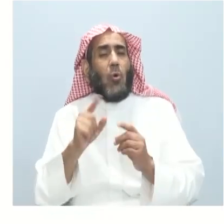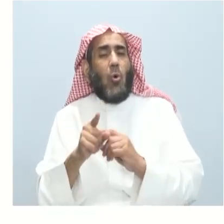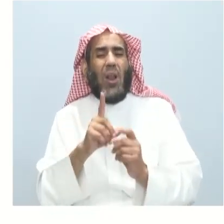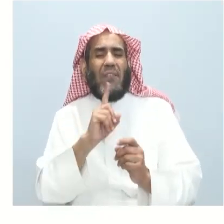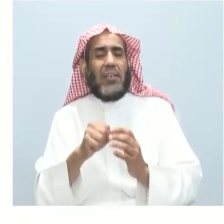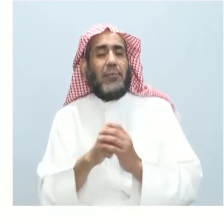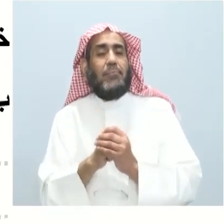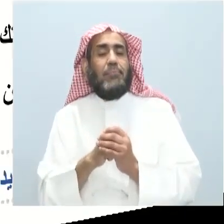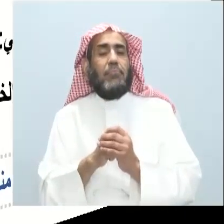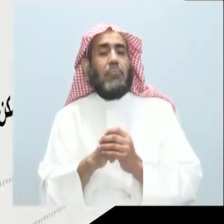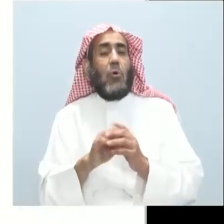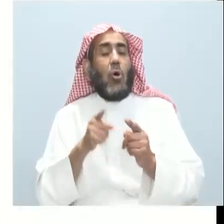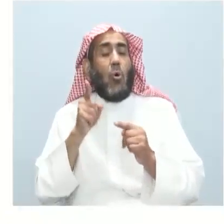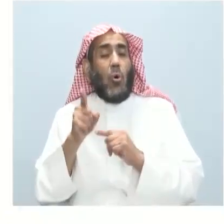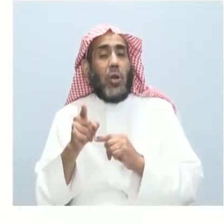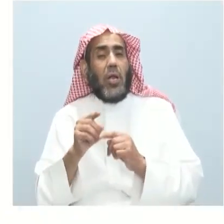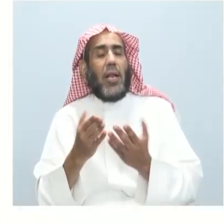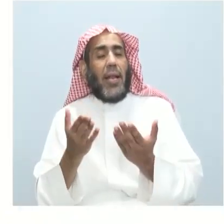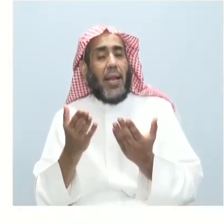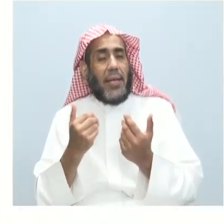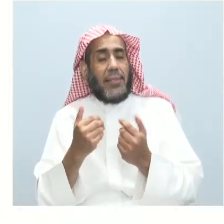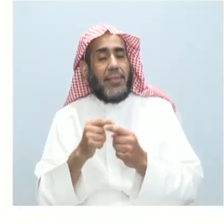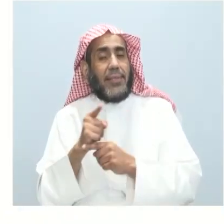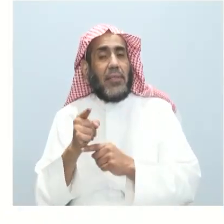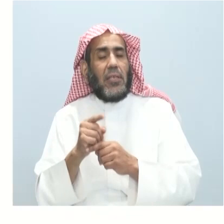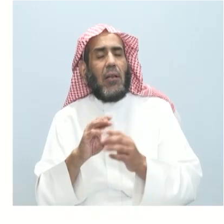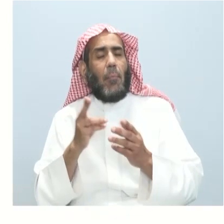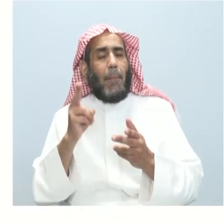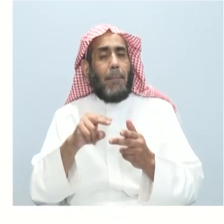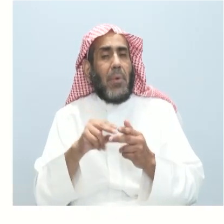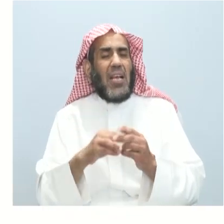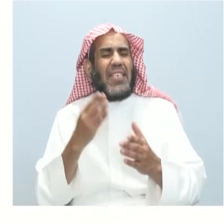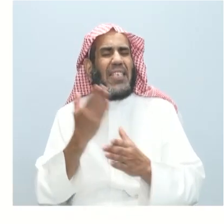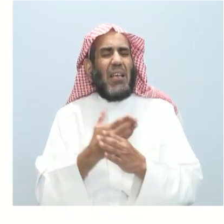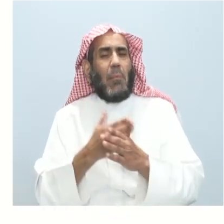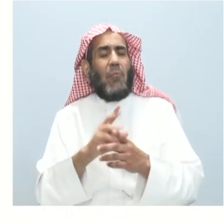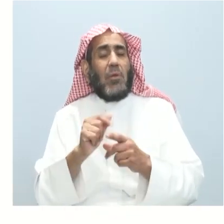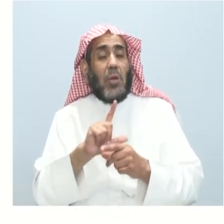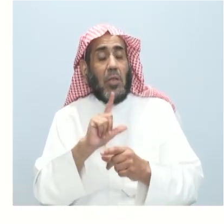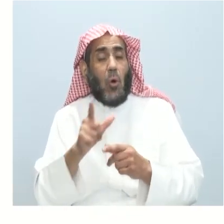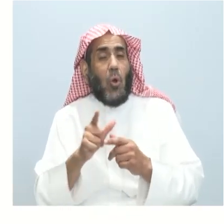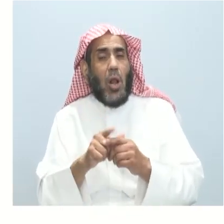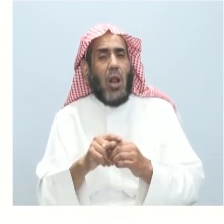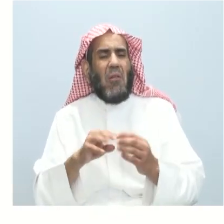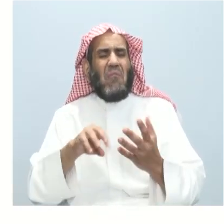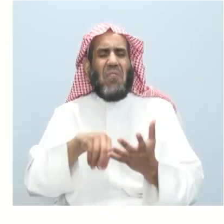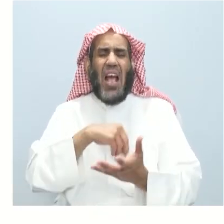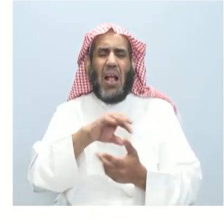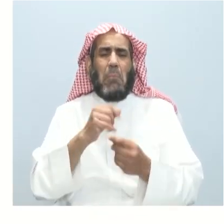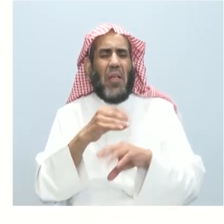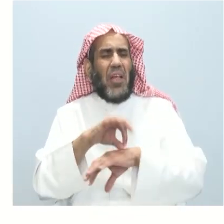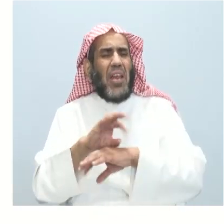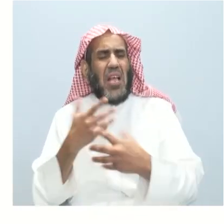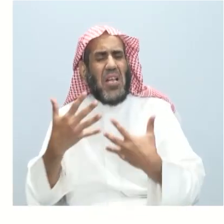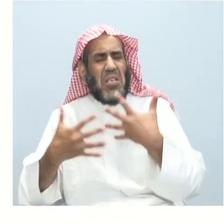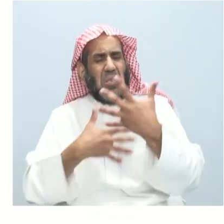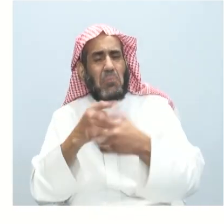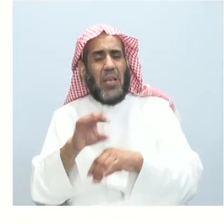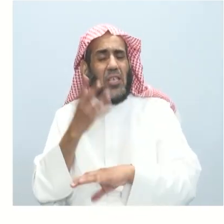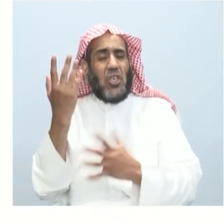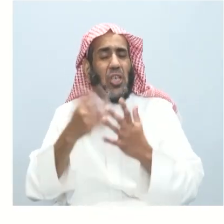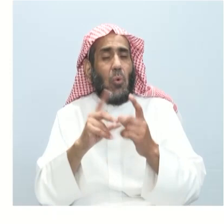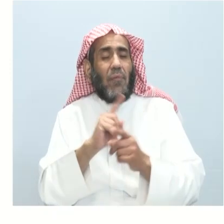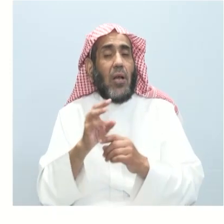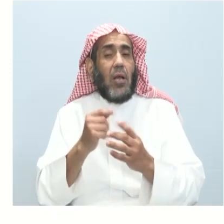هو الفقه وهنا ناتي الى ايضا السبب فيما تقول في خلط بعض الناس بين الشريعه